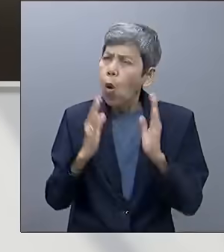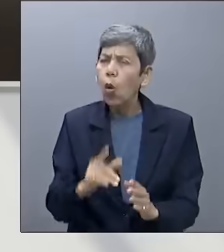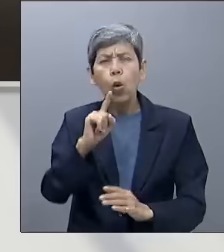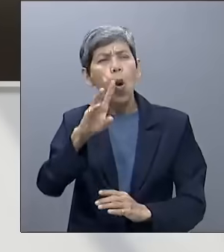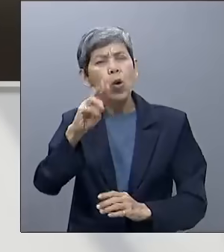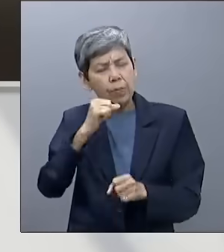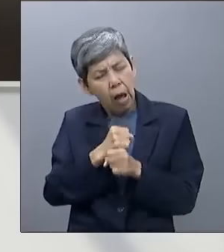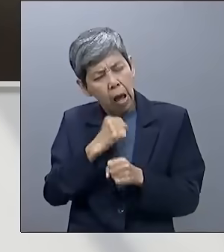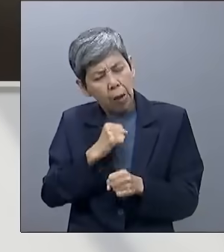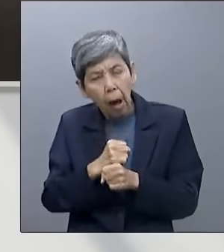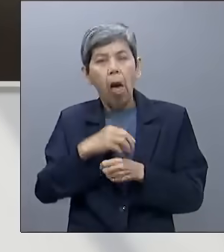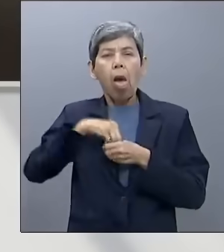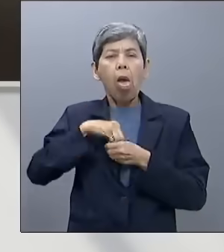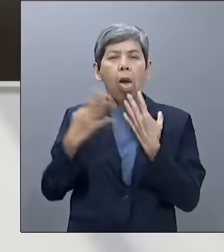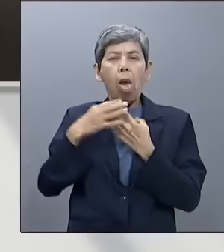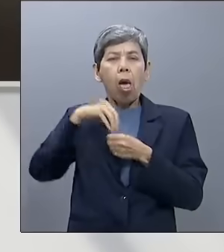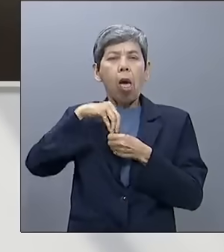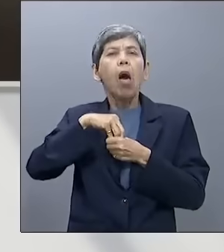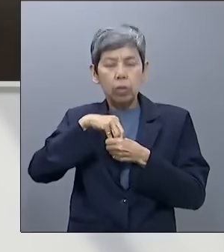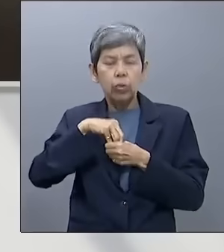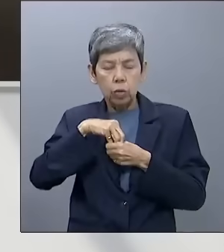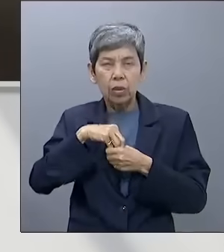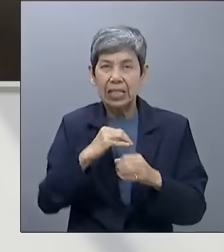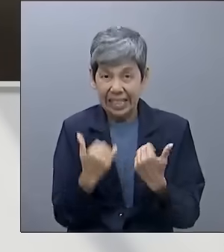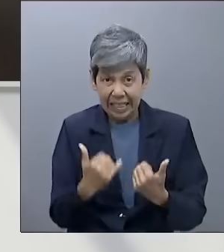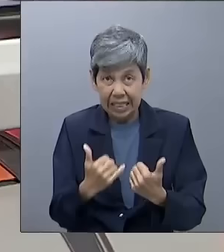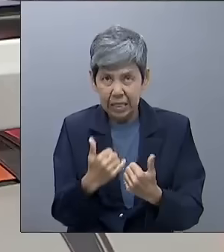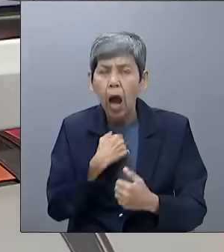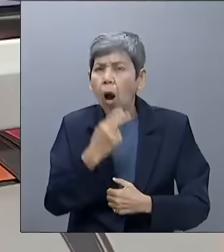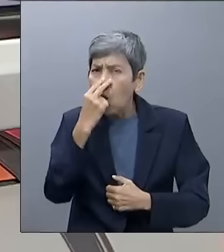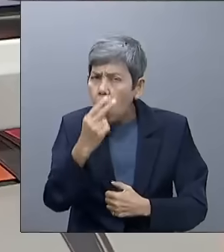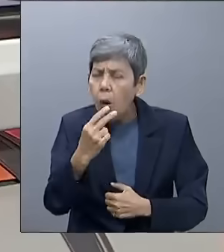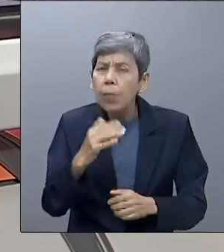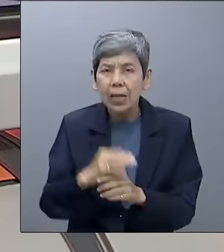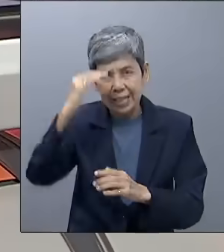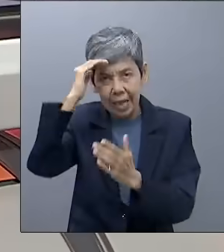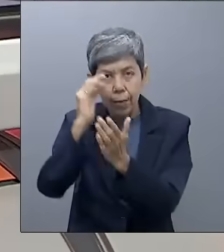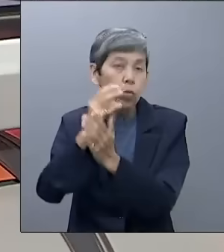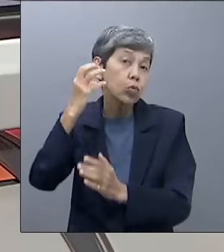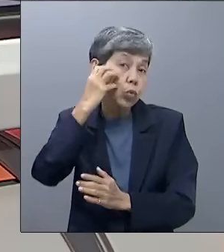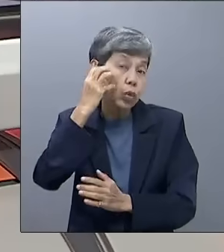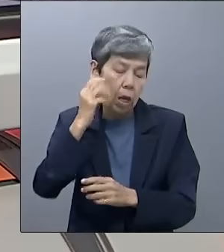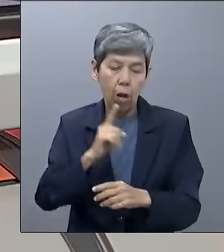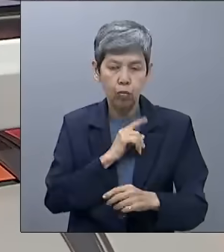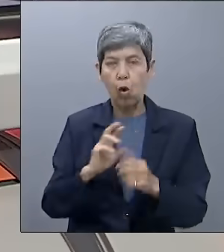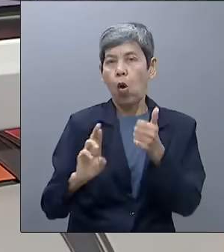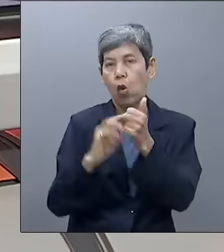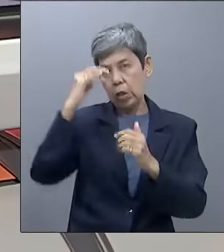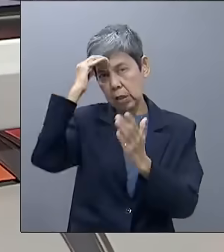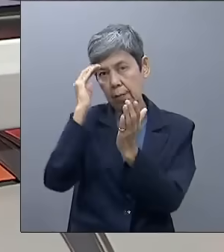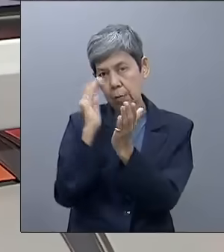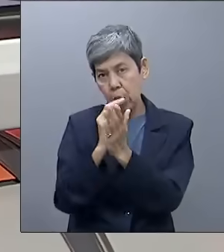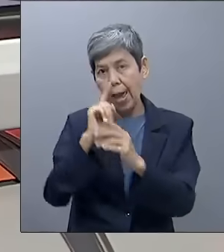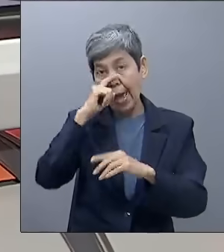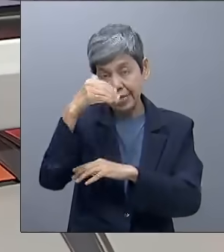ชีวิตยังคงติดอยู่ในพื้นที่โกกั้งนะคะซึ่งวันนี้สิ่งที่น่าสนใจก็คือพลตำรวจเอกสุรเชตหักพานรองผบตรซึ่งอยู่